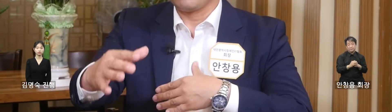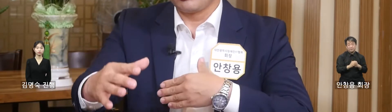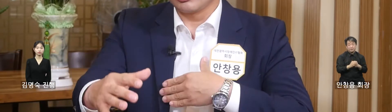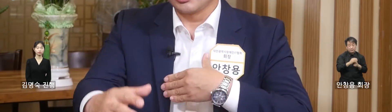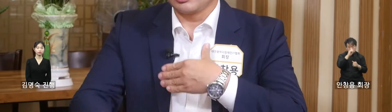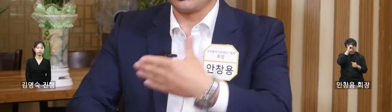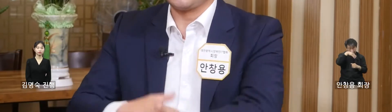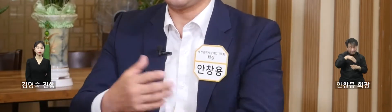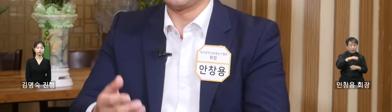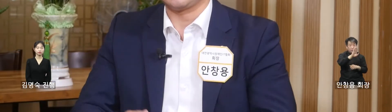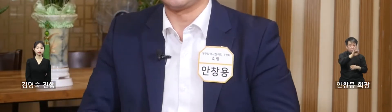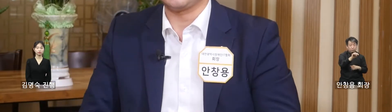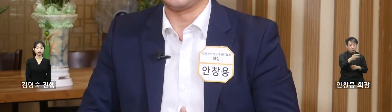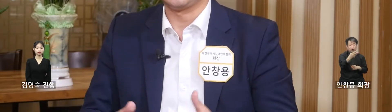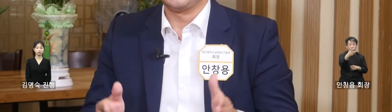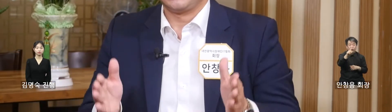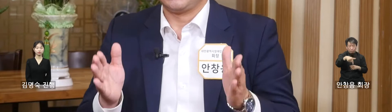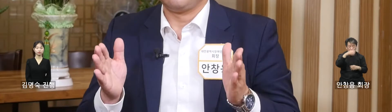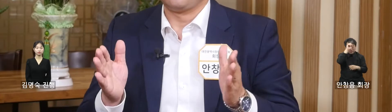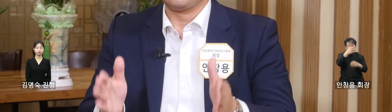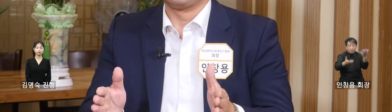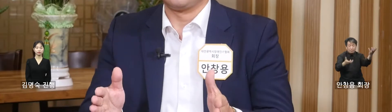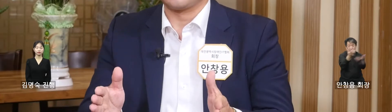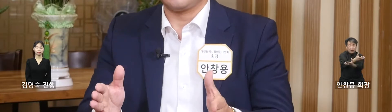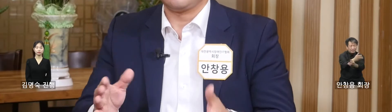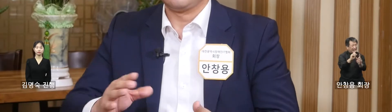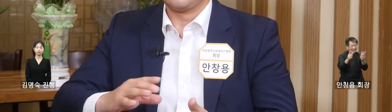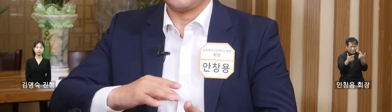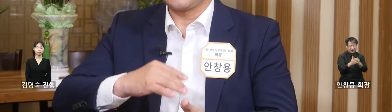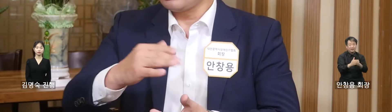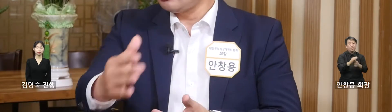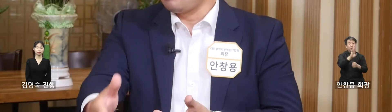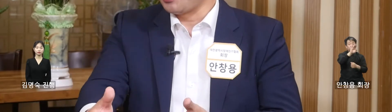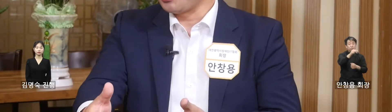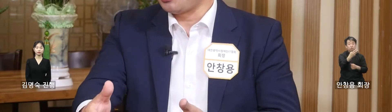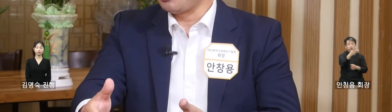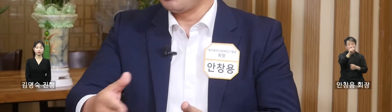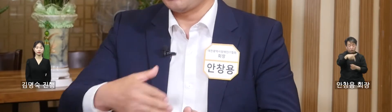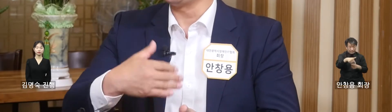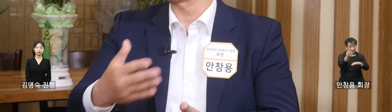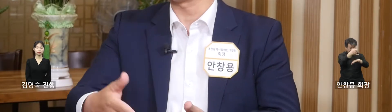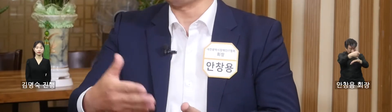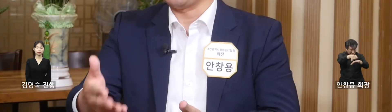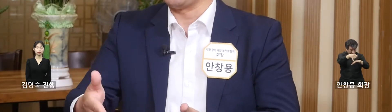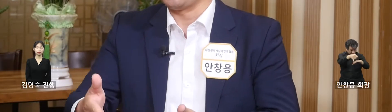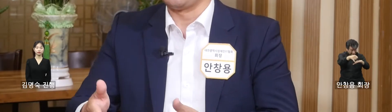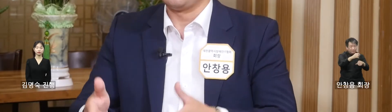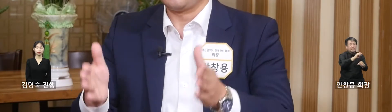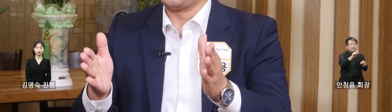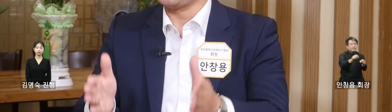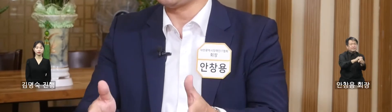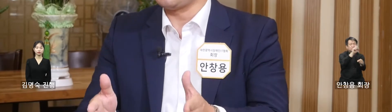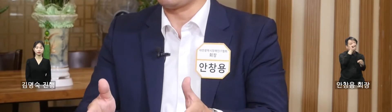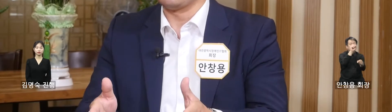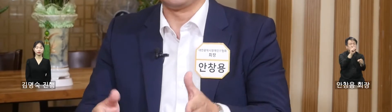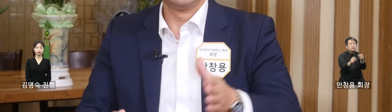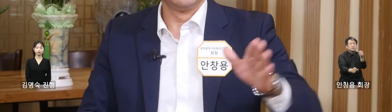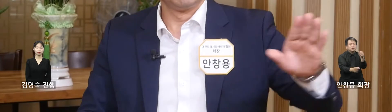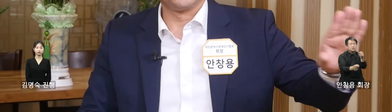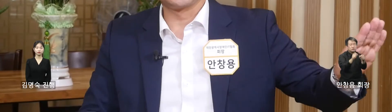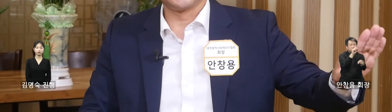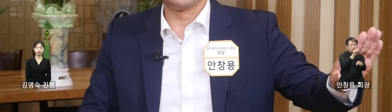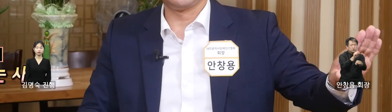그냥 보도블록을 그냥 교체하는 게 아니라 이 보도블록에 디자인을 입혀서 특색에 맞춰서 디자인을